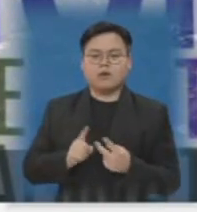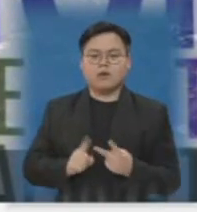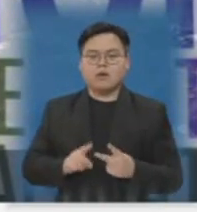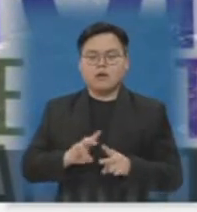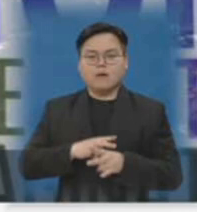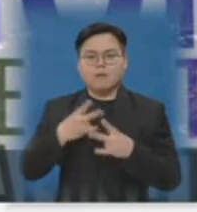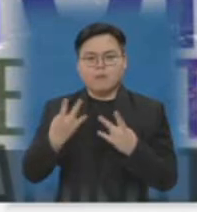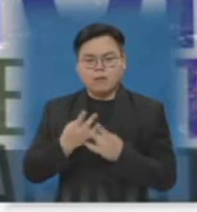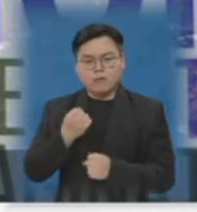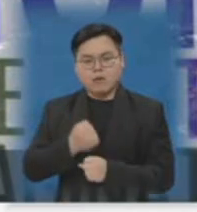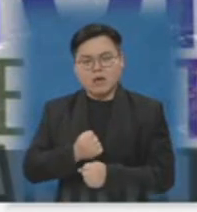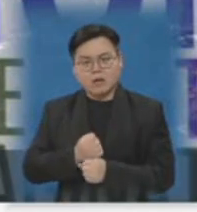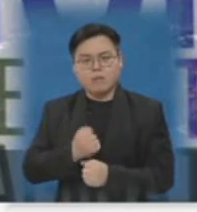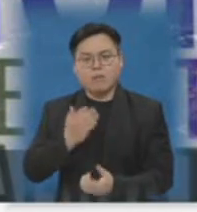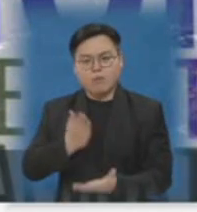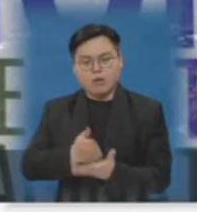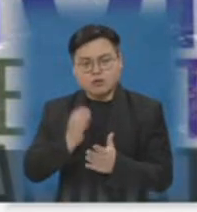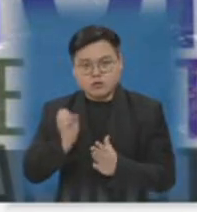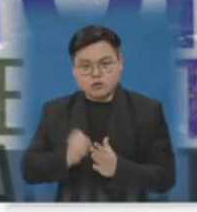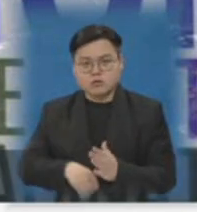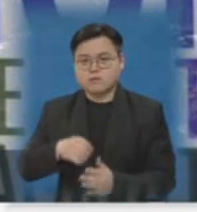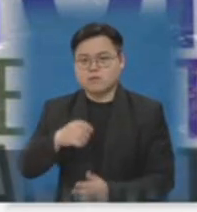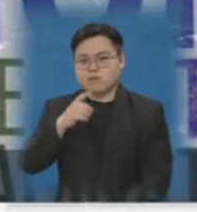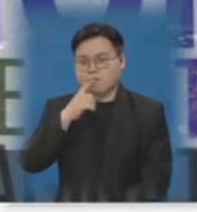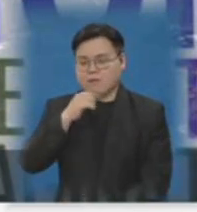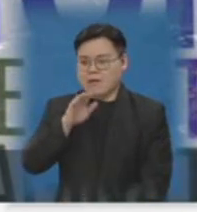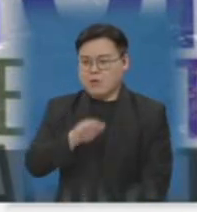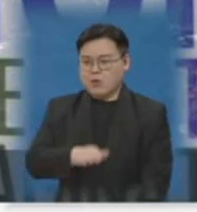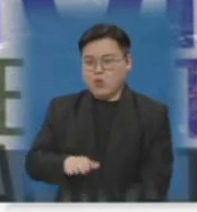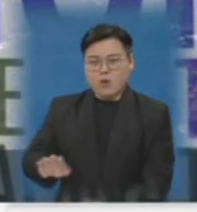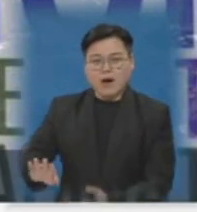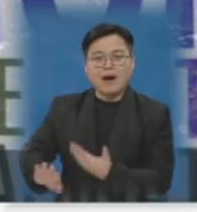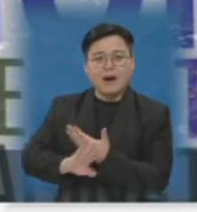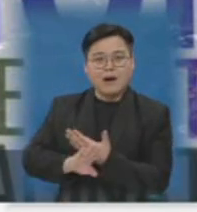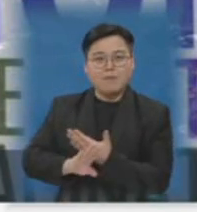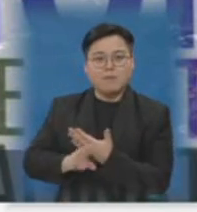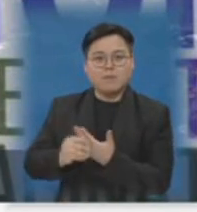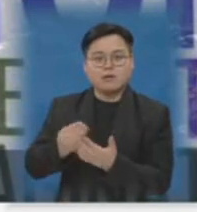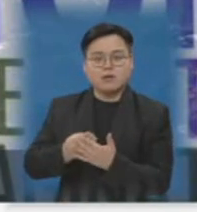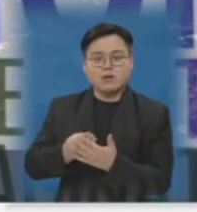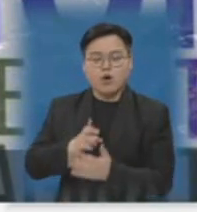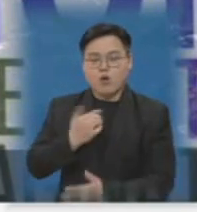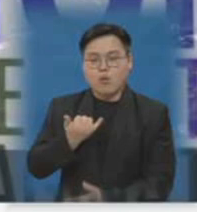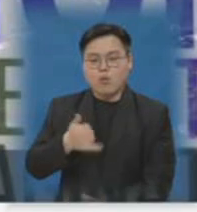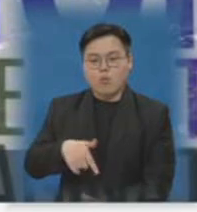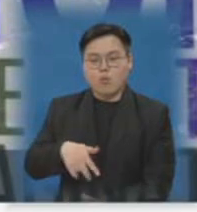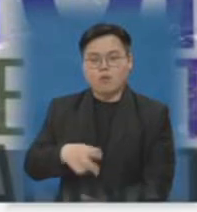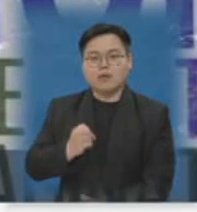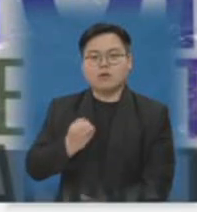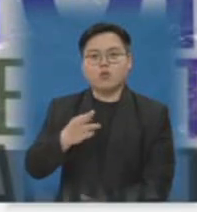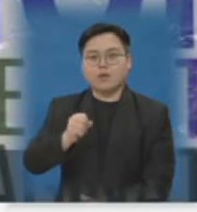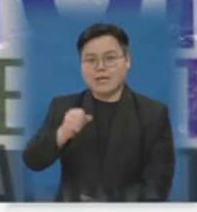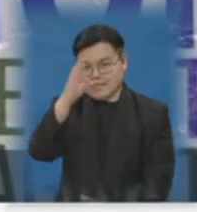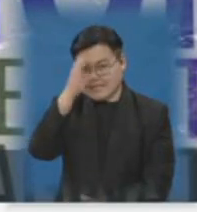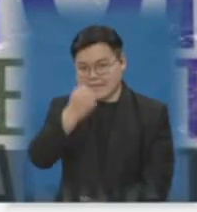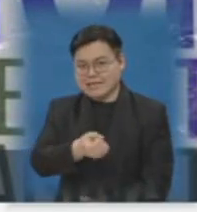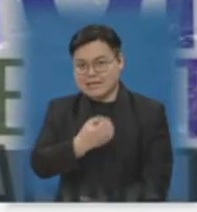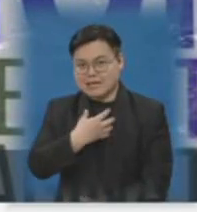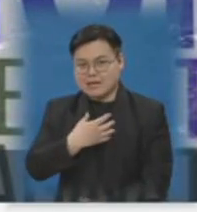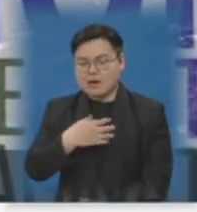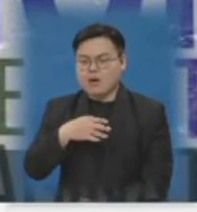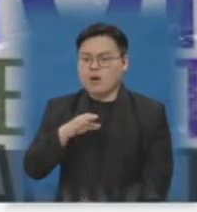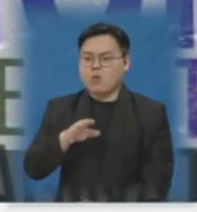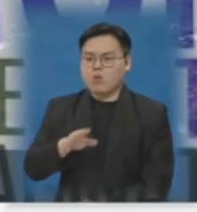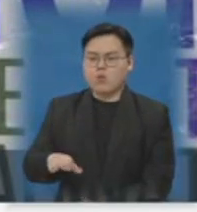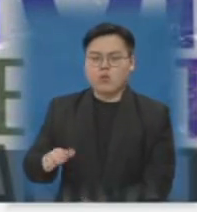гэж байх шаардлагатай юм байна. Одоо хүүхэд хамгааллын нийгмийн өнөөдөр болгон төвийн сайд бас хэллээ. Хүүхэд хамгааллын нийгмийн ажилтнуудыг хорон олгон дээр